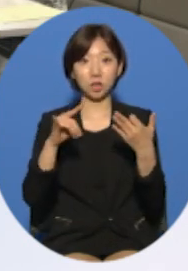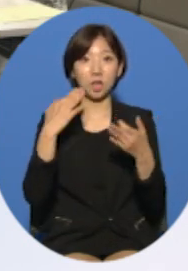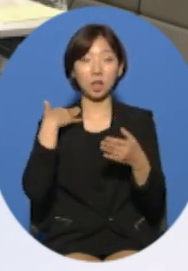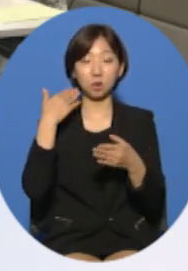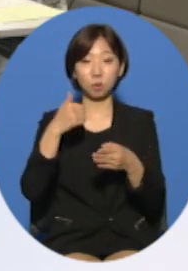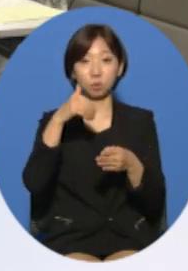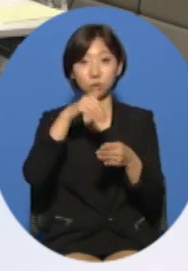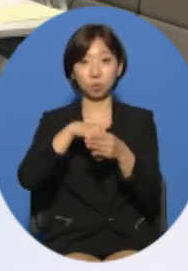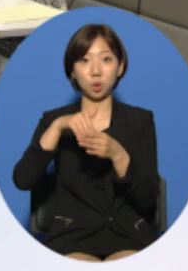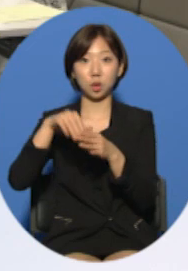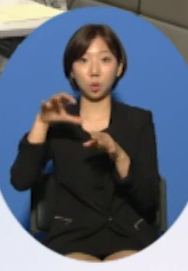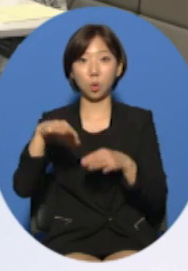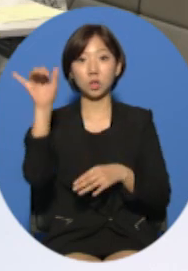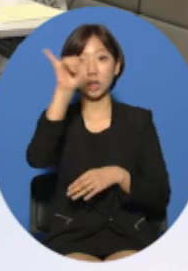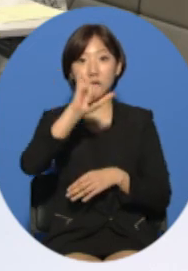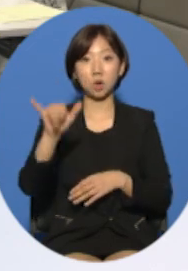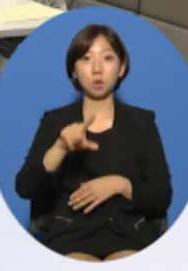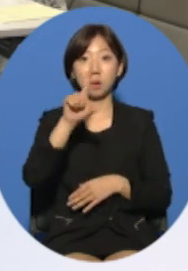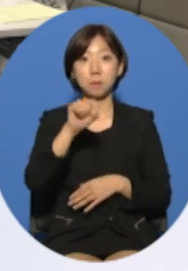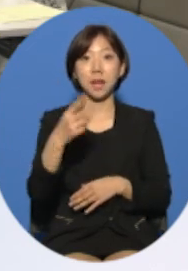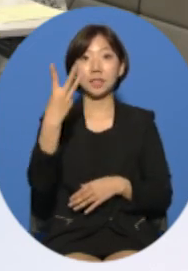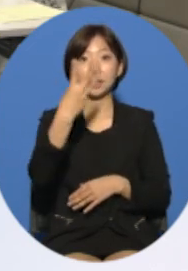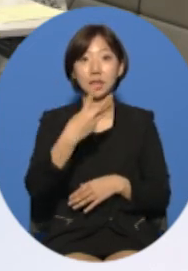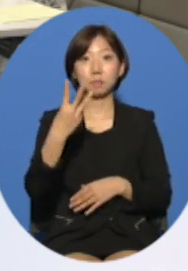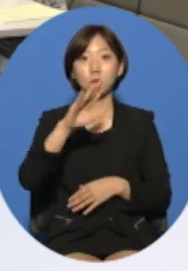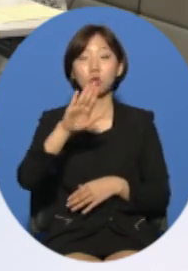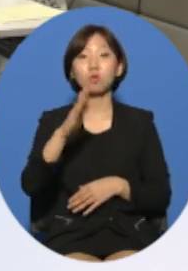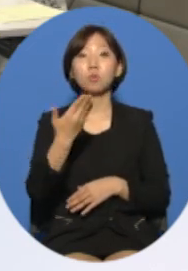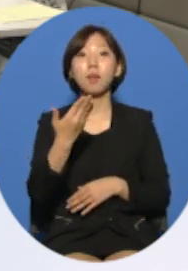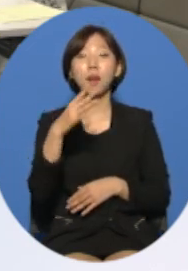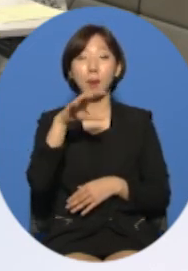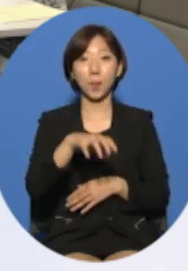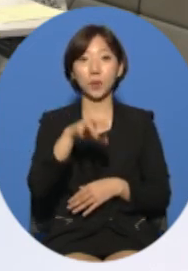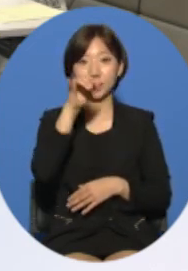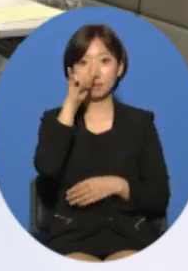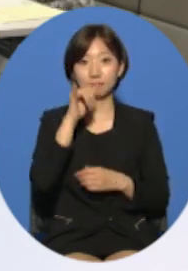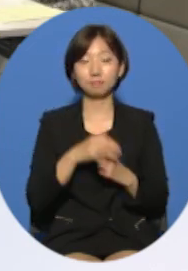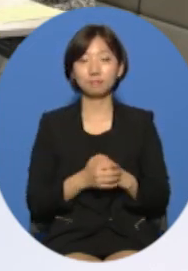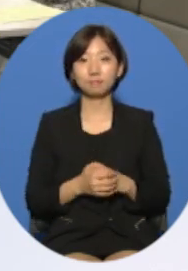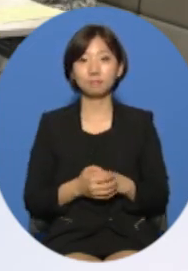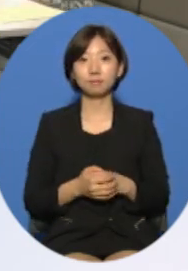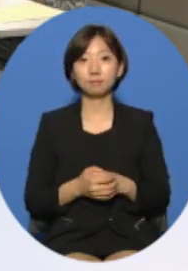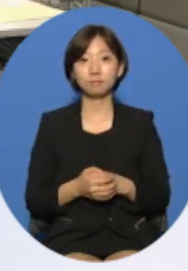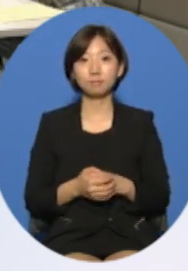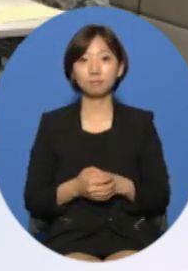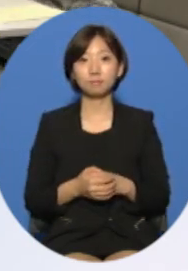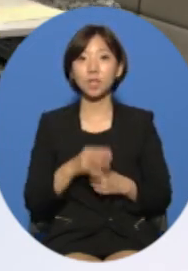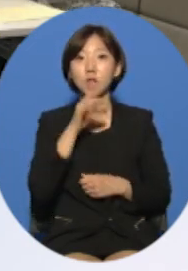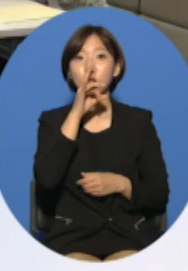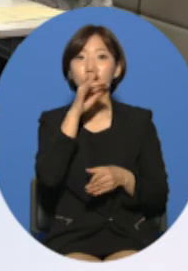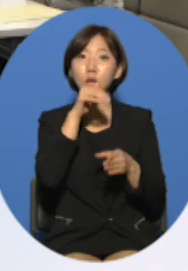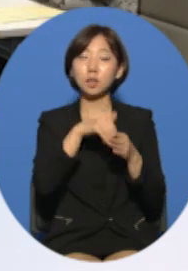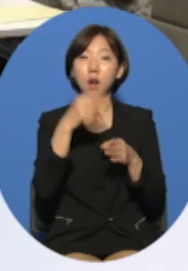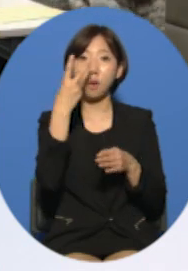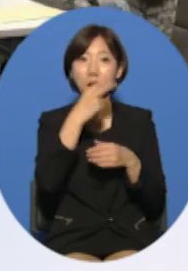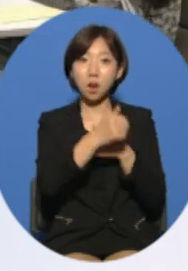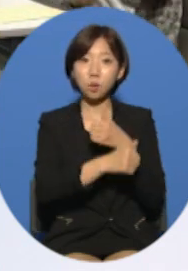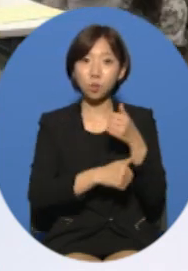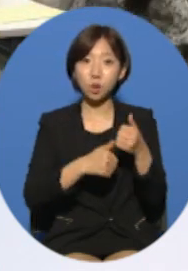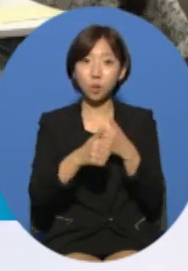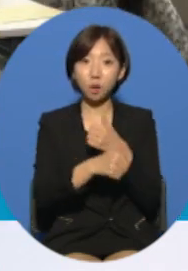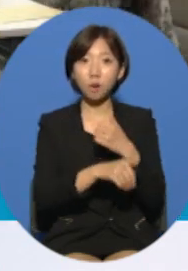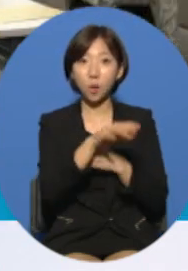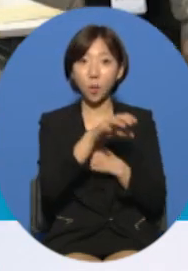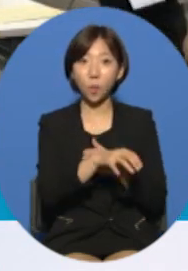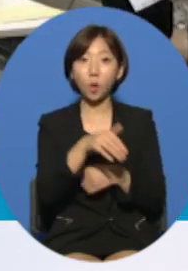투표소는요, 전국적으로 총 13,900개가 마련돼 있습니다. 네, 여러 가지로 중앙선관위에서 이 투표를 좀